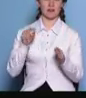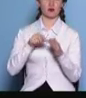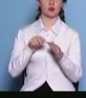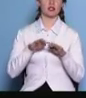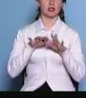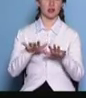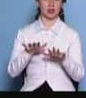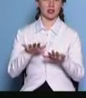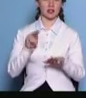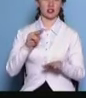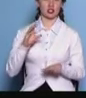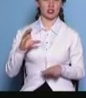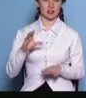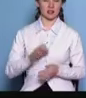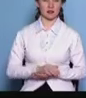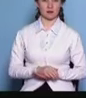было, напомним прямо сейчас.